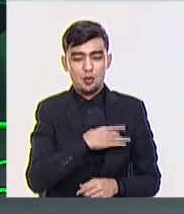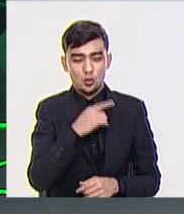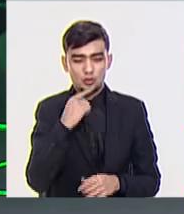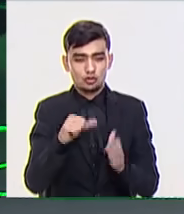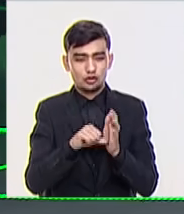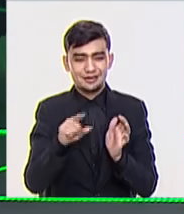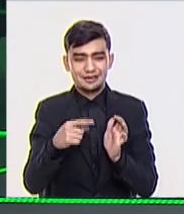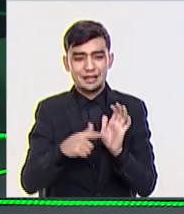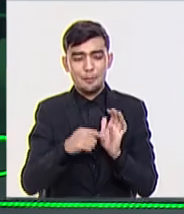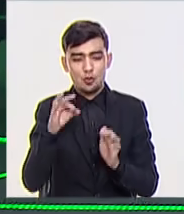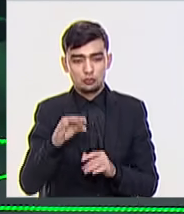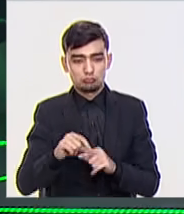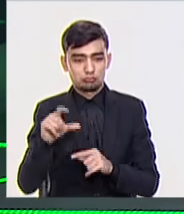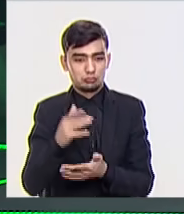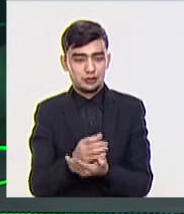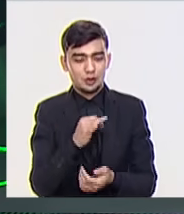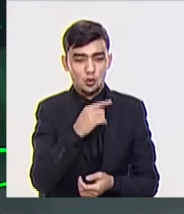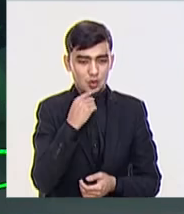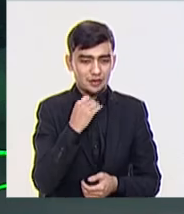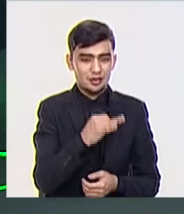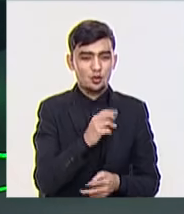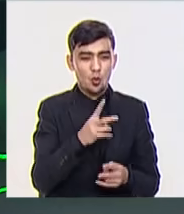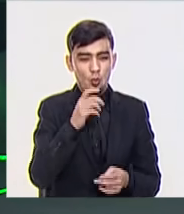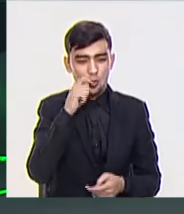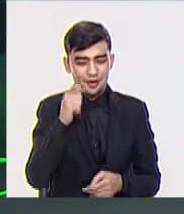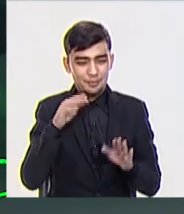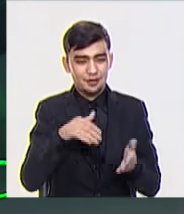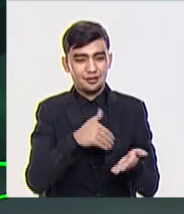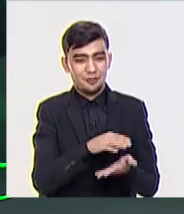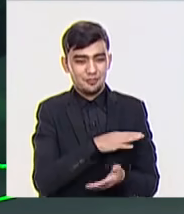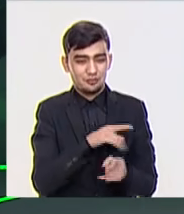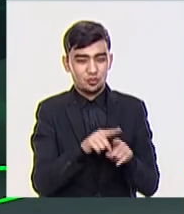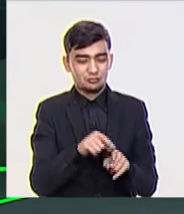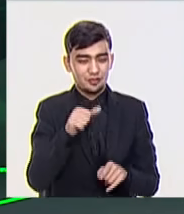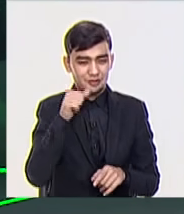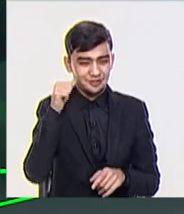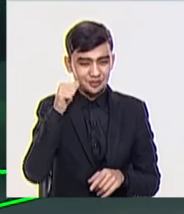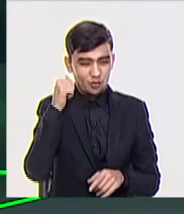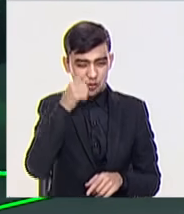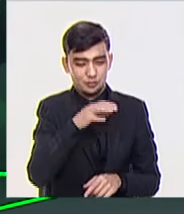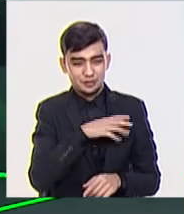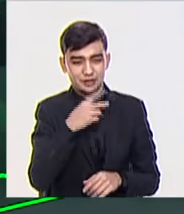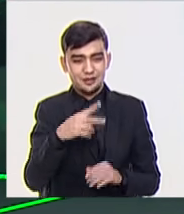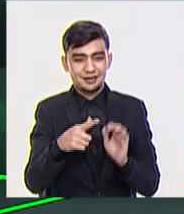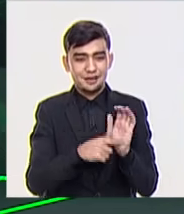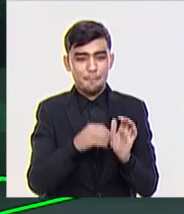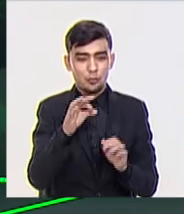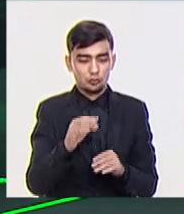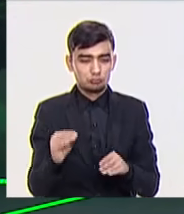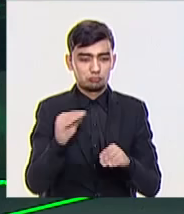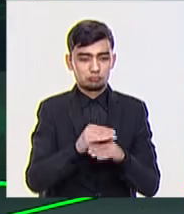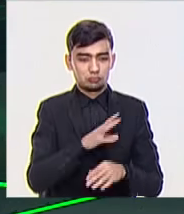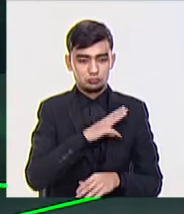Ал Ресеймен кез келген одақтастықтан бас тартқан Украинада ең төменгі жалақы былтырдан бері 27%-ға